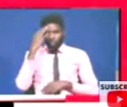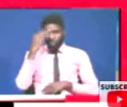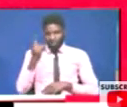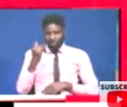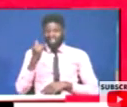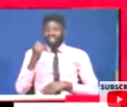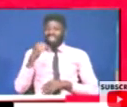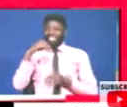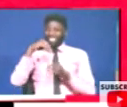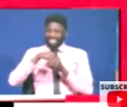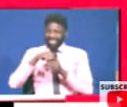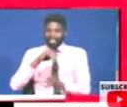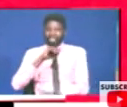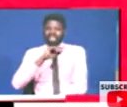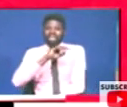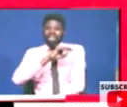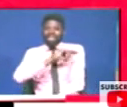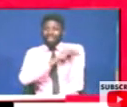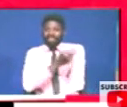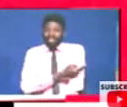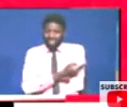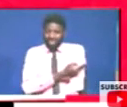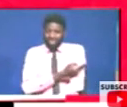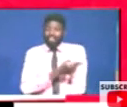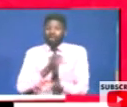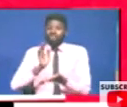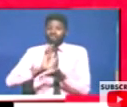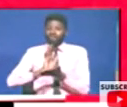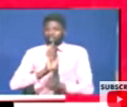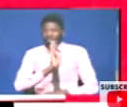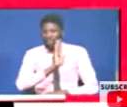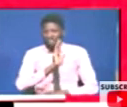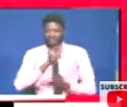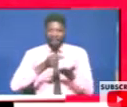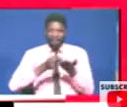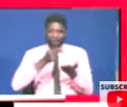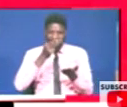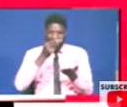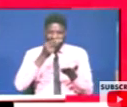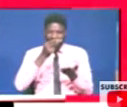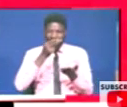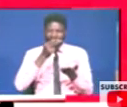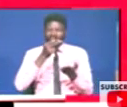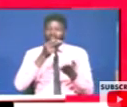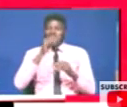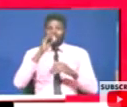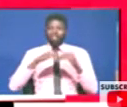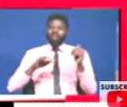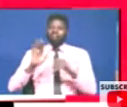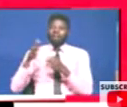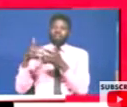Nigeria, the Nollywood industry has now overtaken Hollywood. There are hundreds